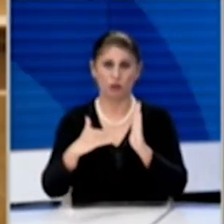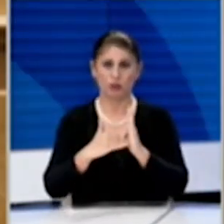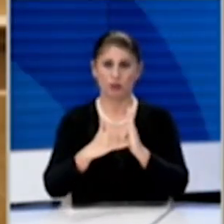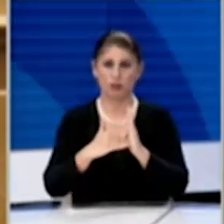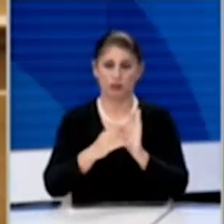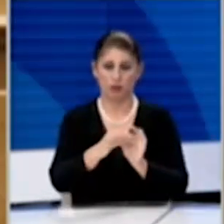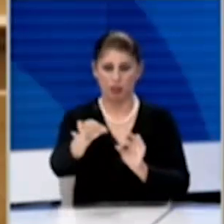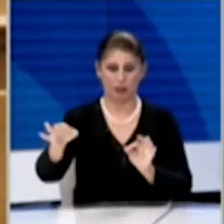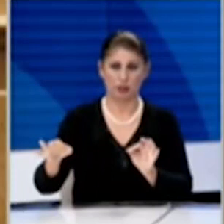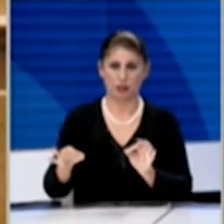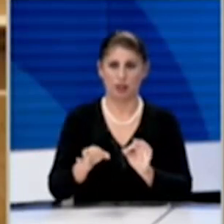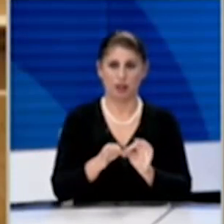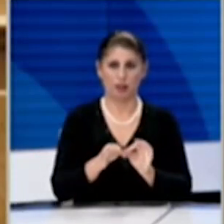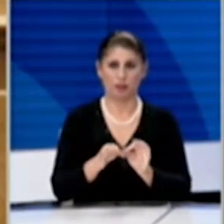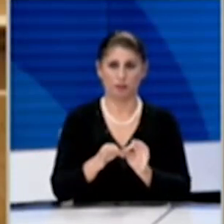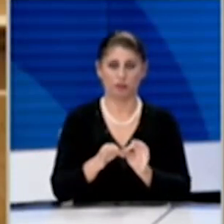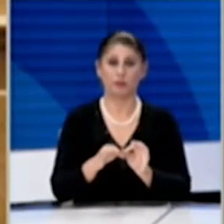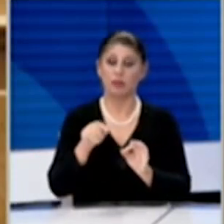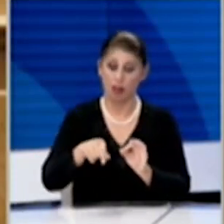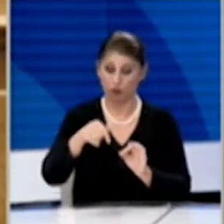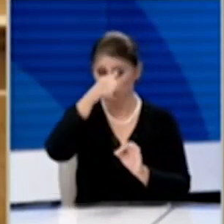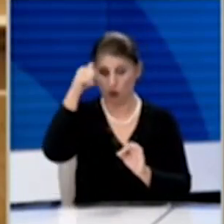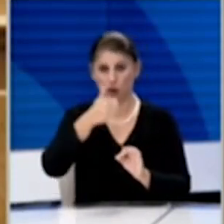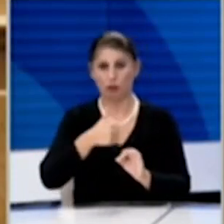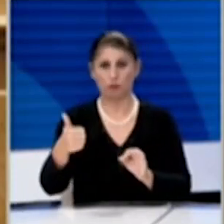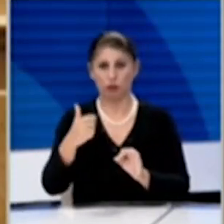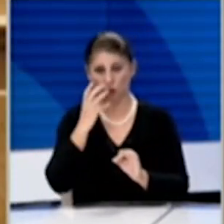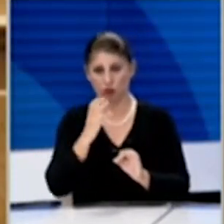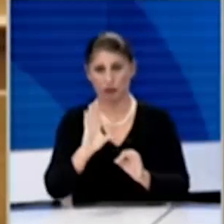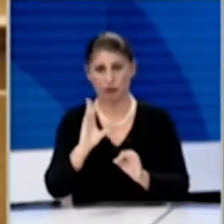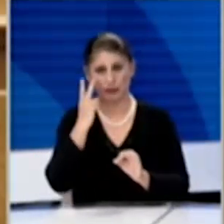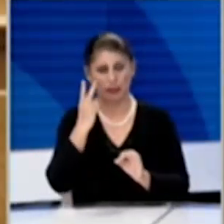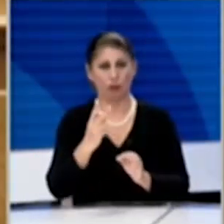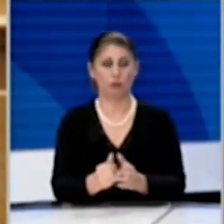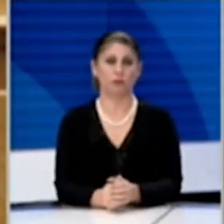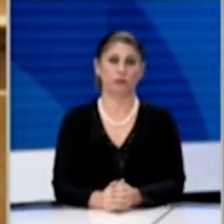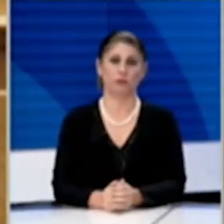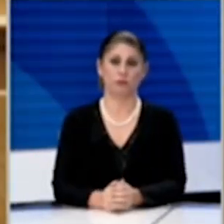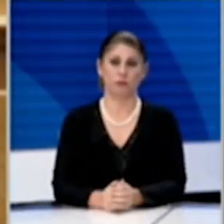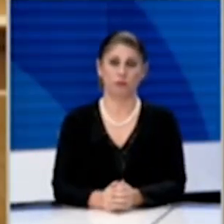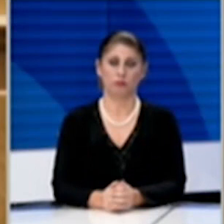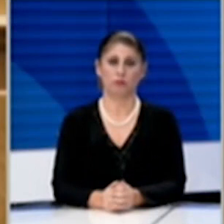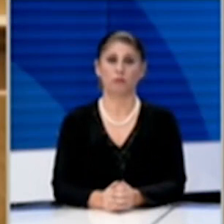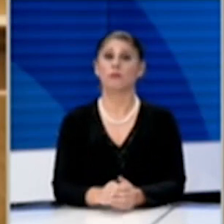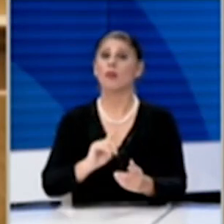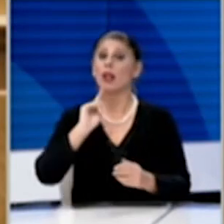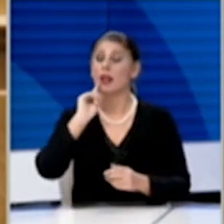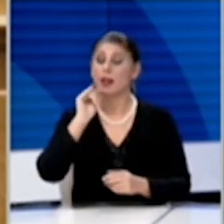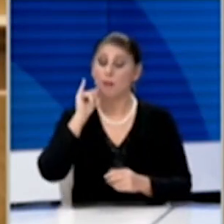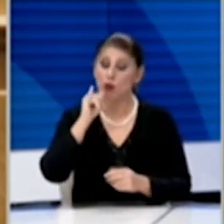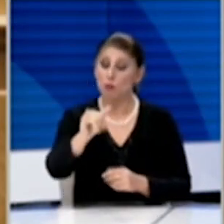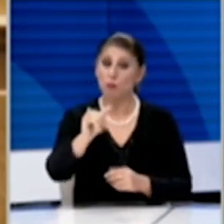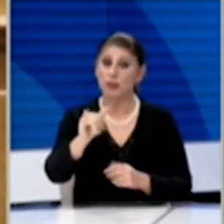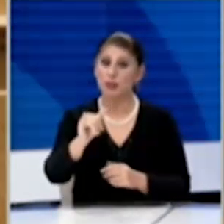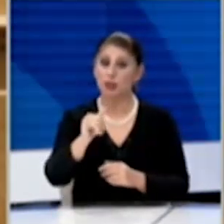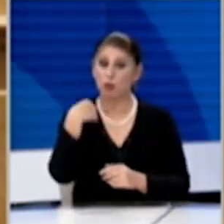1.800.000 στρέμματα αυτό το καλοκαίρι μόνο, είναι σοβαρές. Για να δούμε. Να μονιμοποιήσετε το προσωπικό